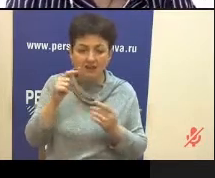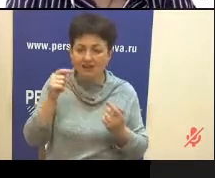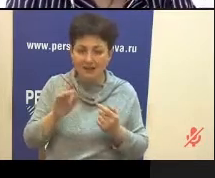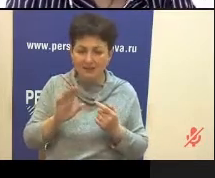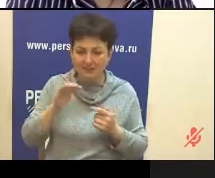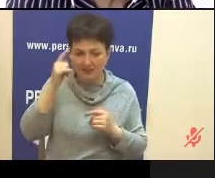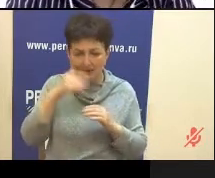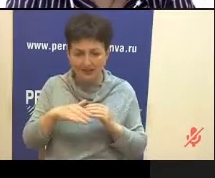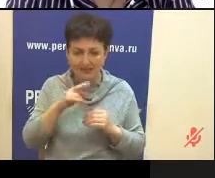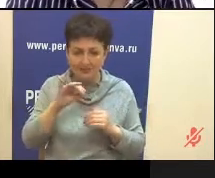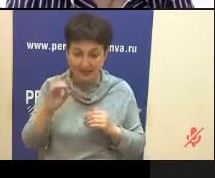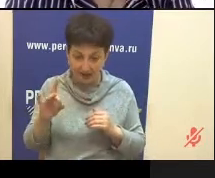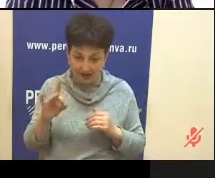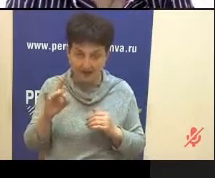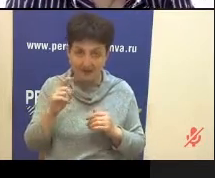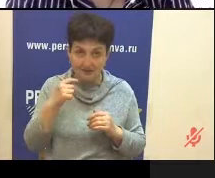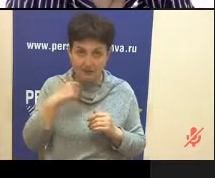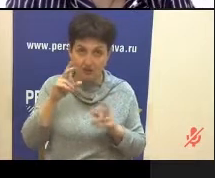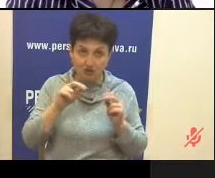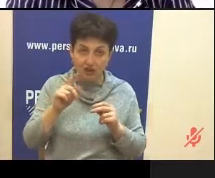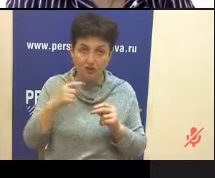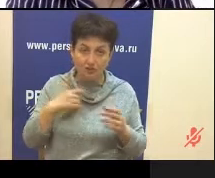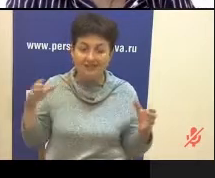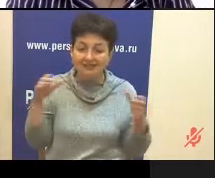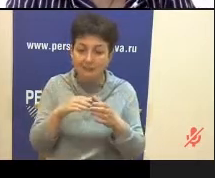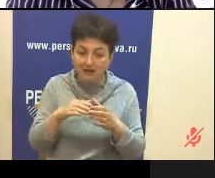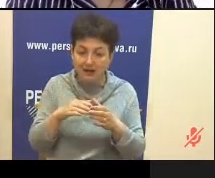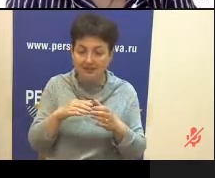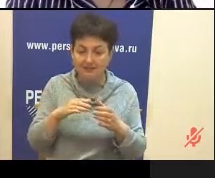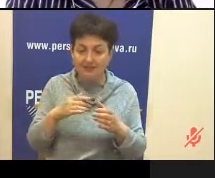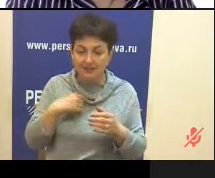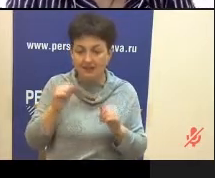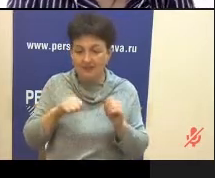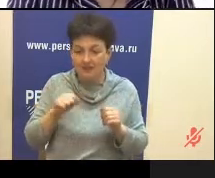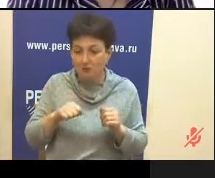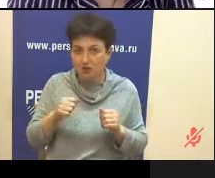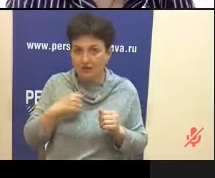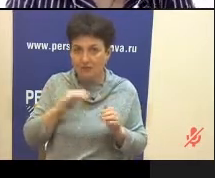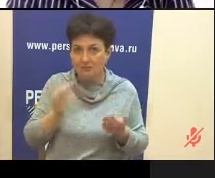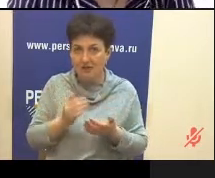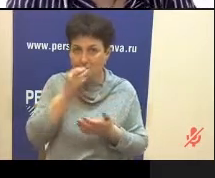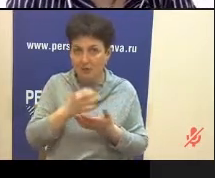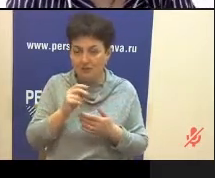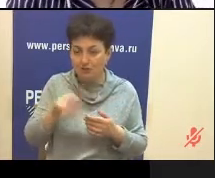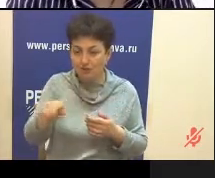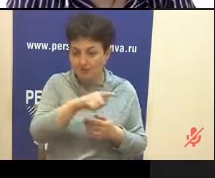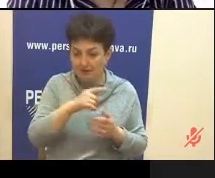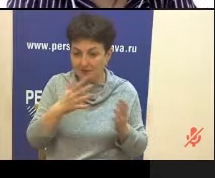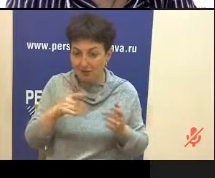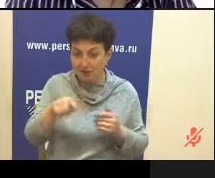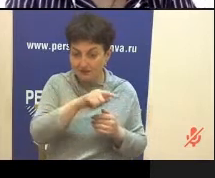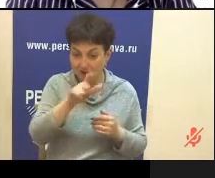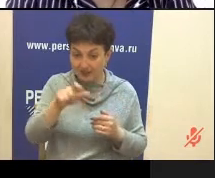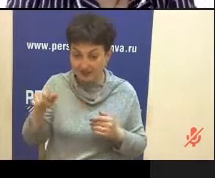не определяли понятие пиар, я все-таки считаю, что мы здесь с вами собрались, я, возможно, даже менее опытна, чем большинство из